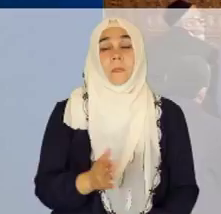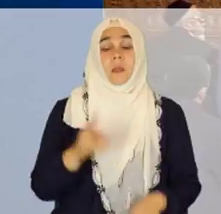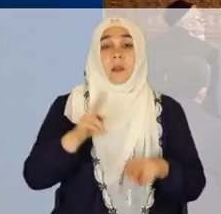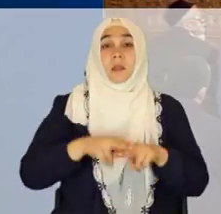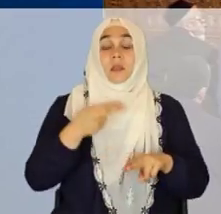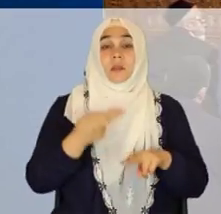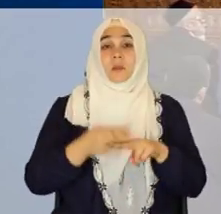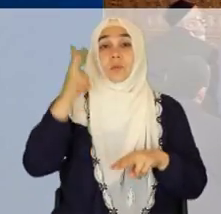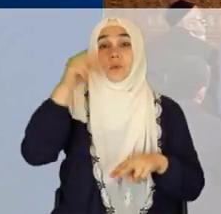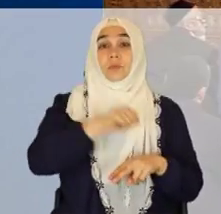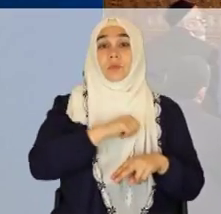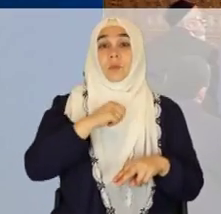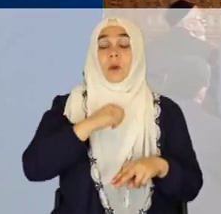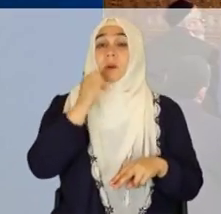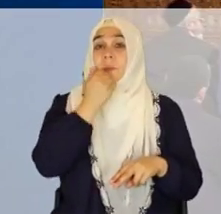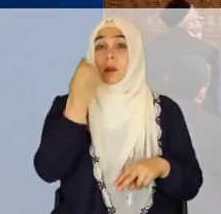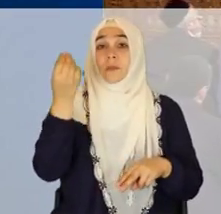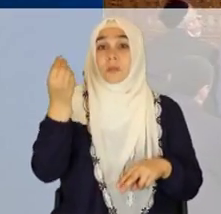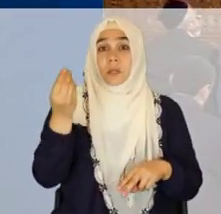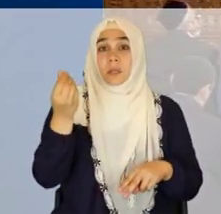Şimdi Allah Ta'ala maliyavi